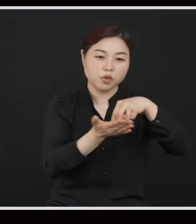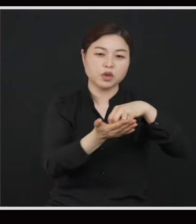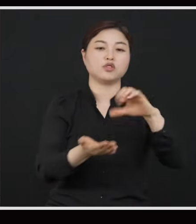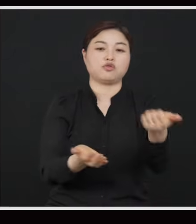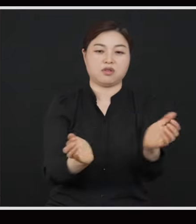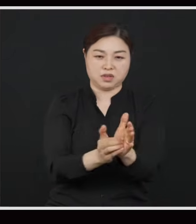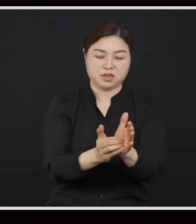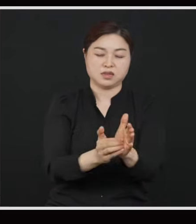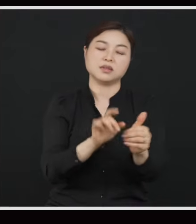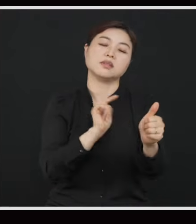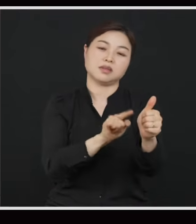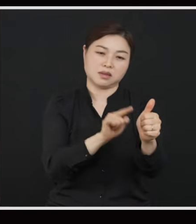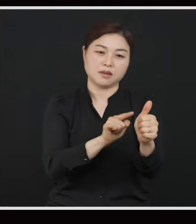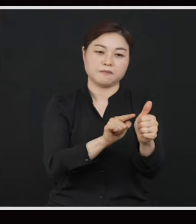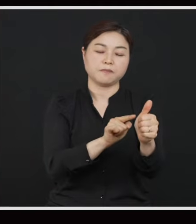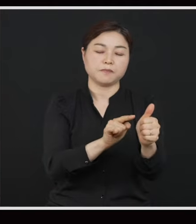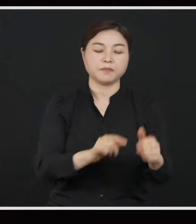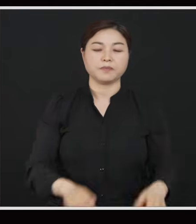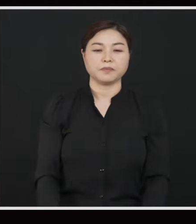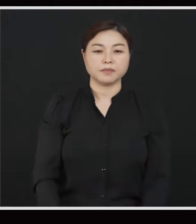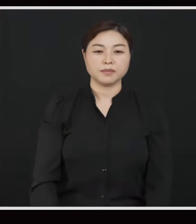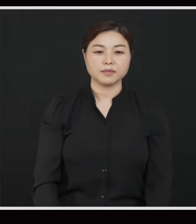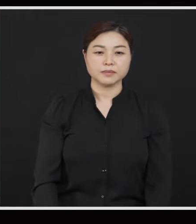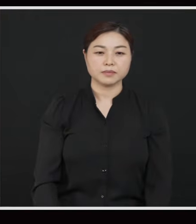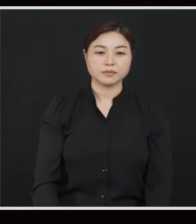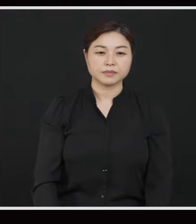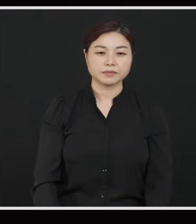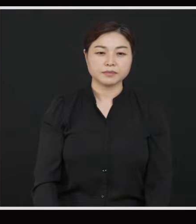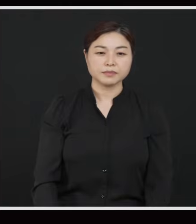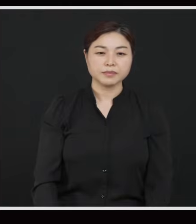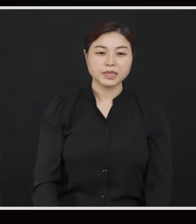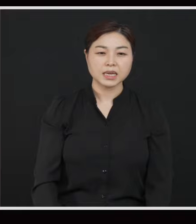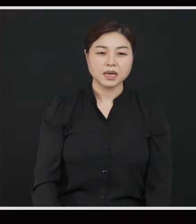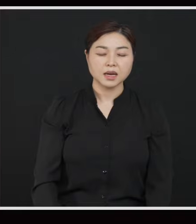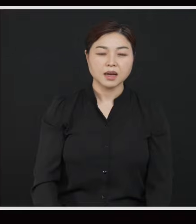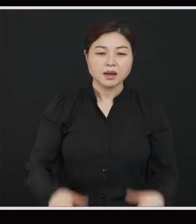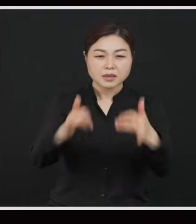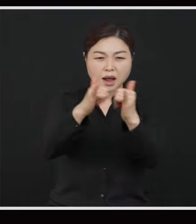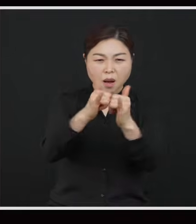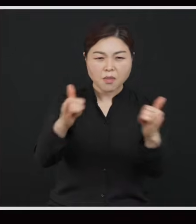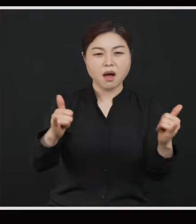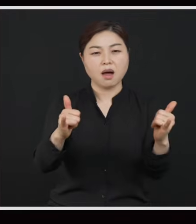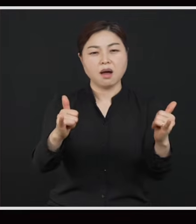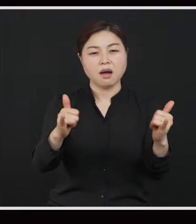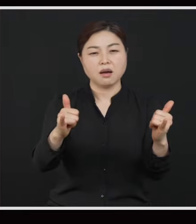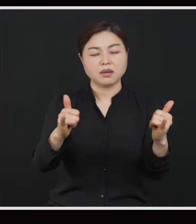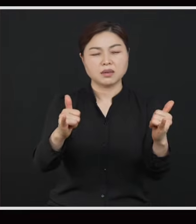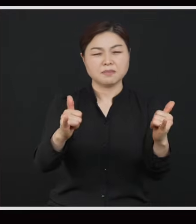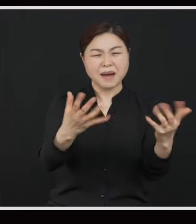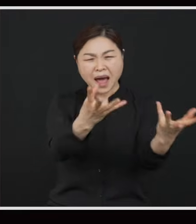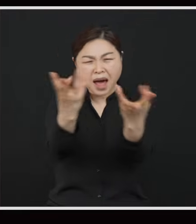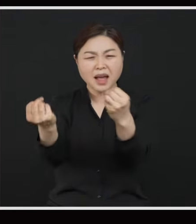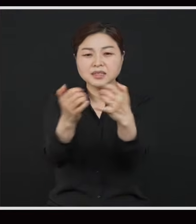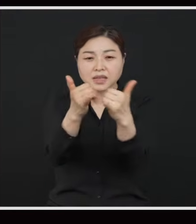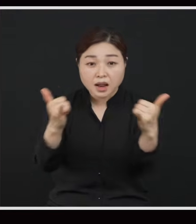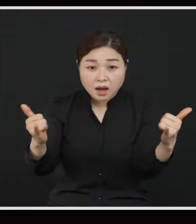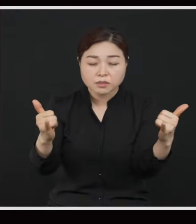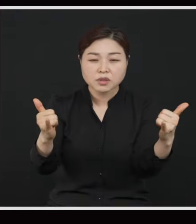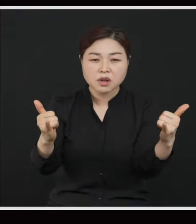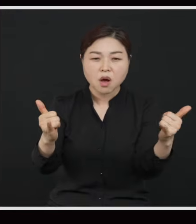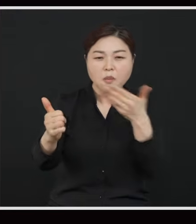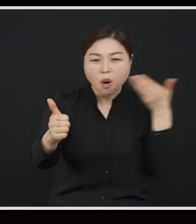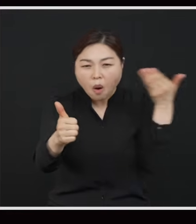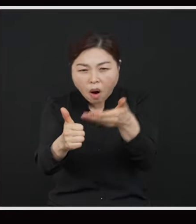최후를 맞이하게 되는 그런 비극적인 주인공이 되죠. 인류를 수억 명을 먹여 살리는